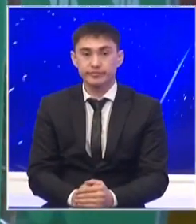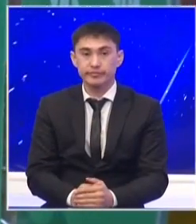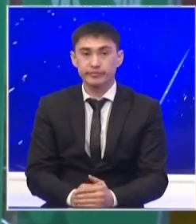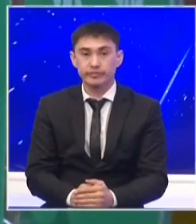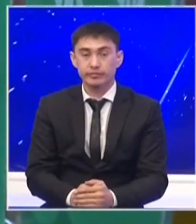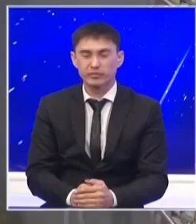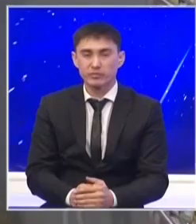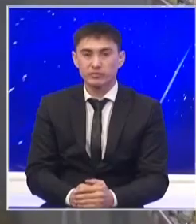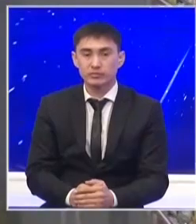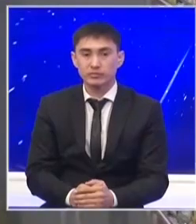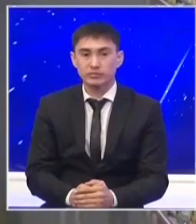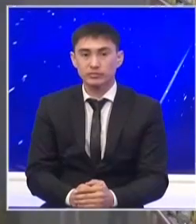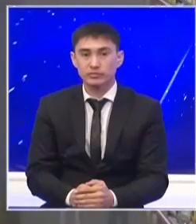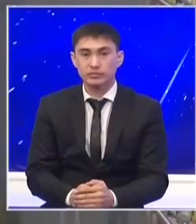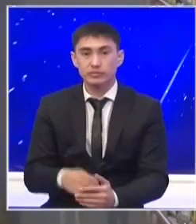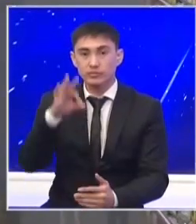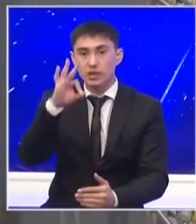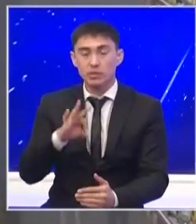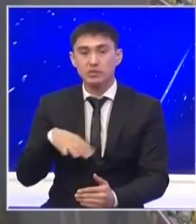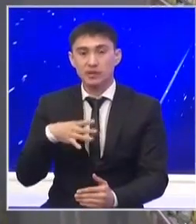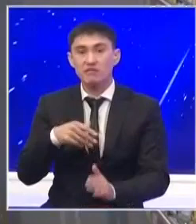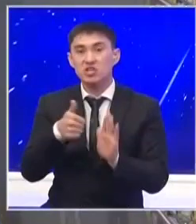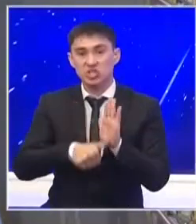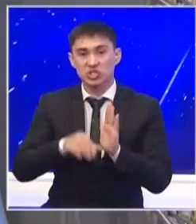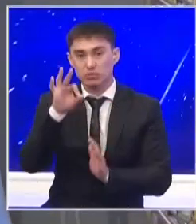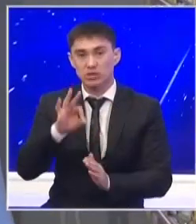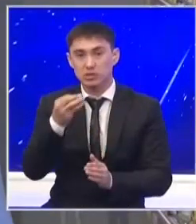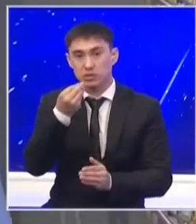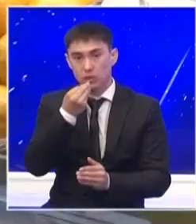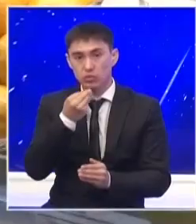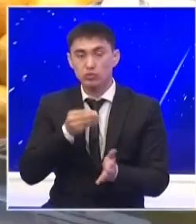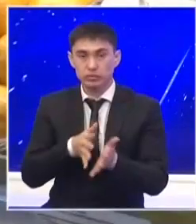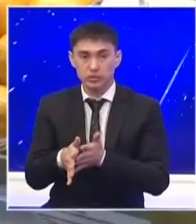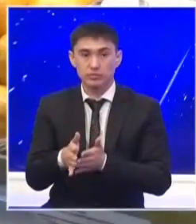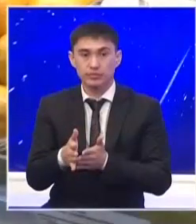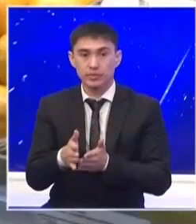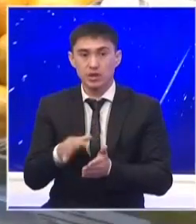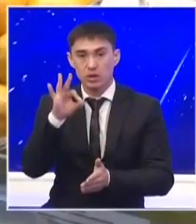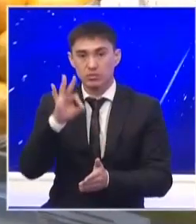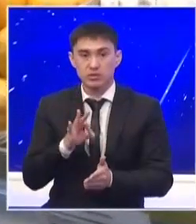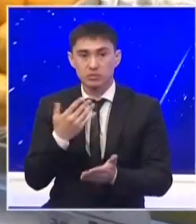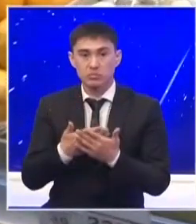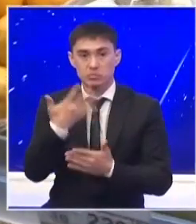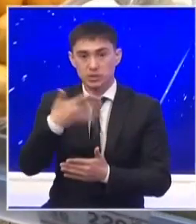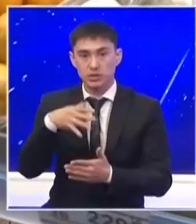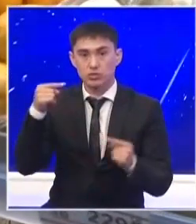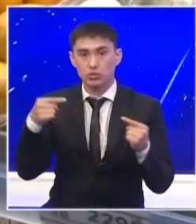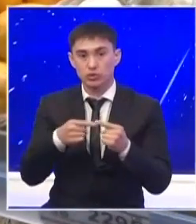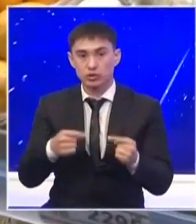Процентов, наверное, не знаю, 60 точно на продукты уходит в основном. Проценты? 50